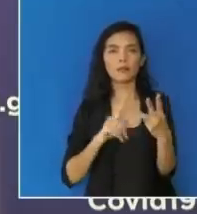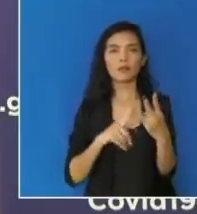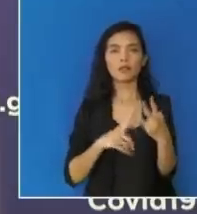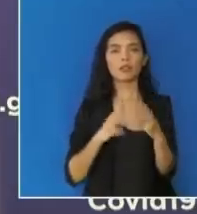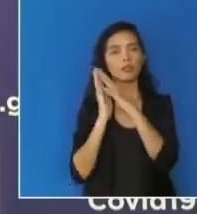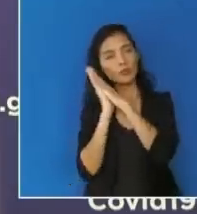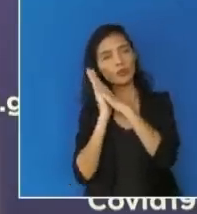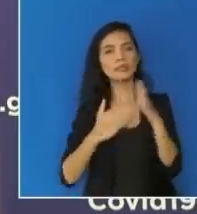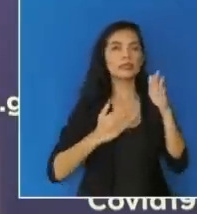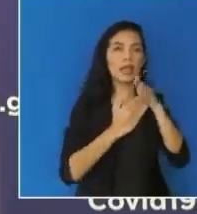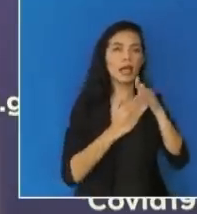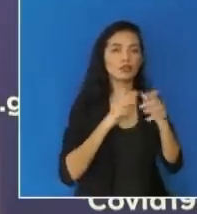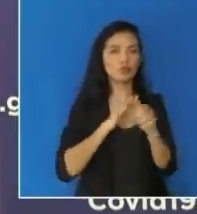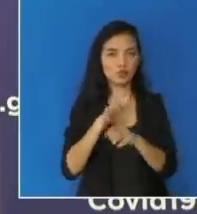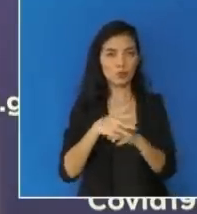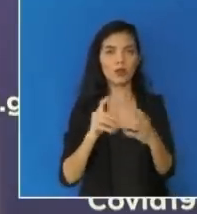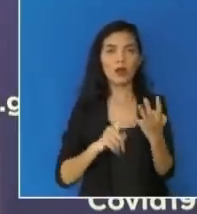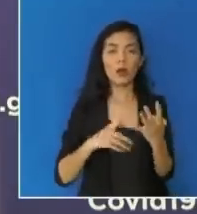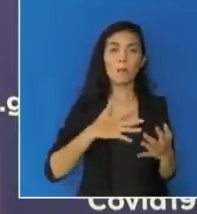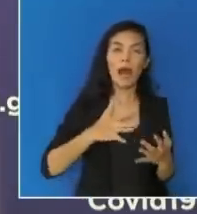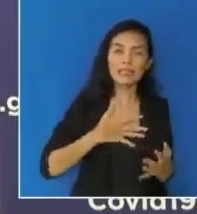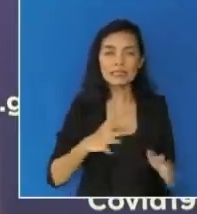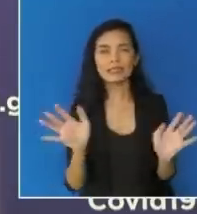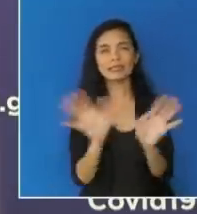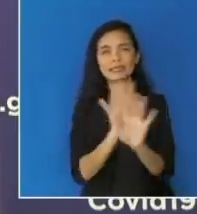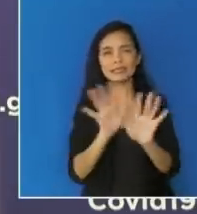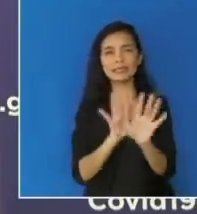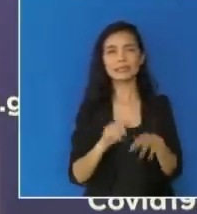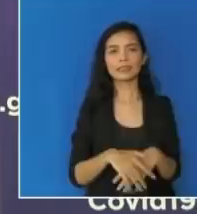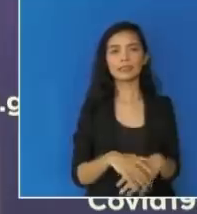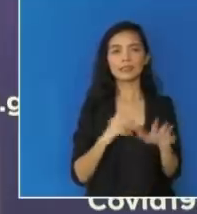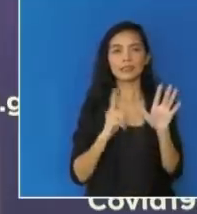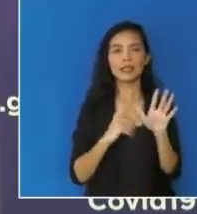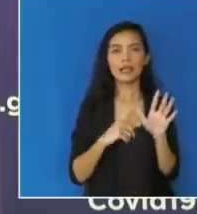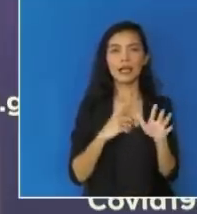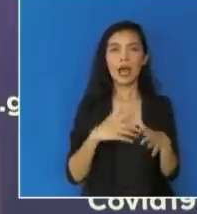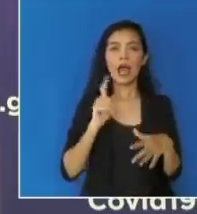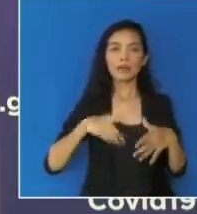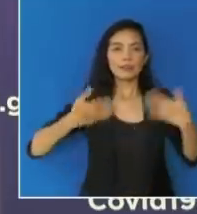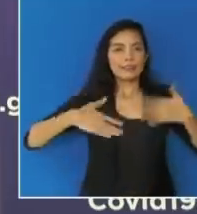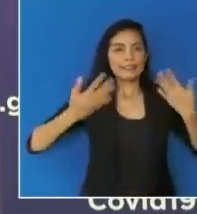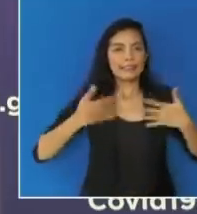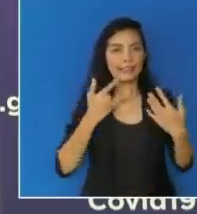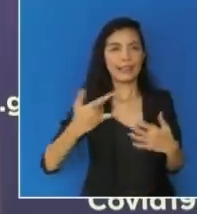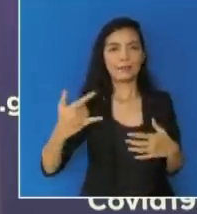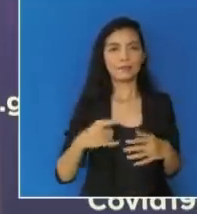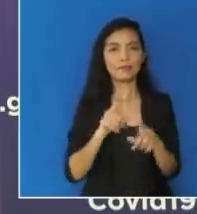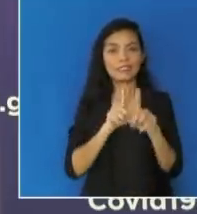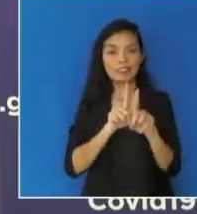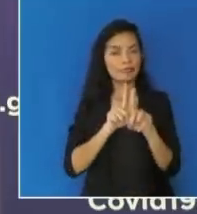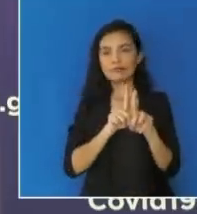teratur, tidak panik dan jaga perasaan kita tetap bergembira. Jaga